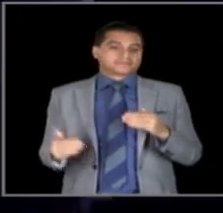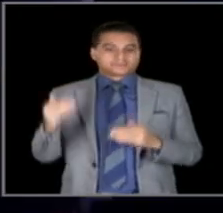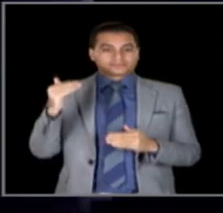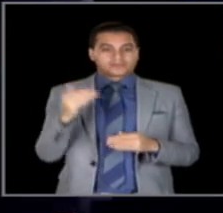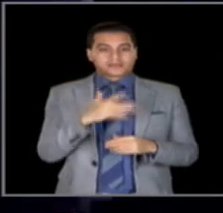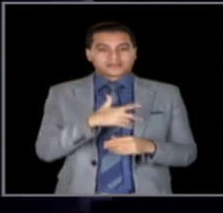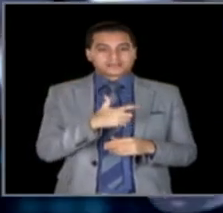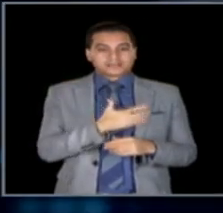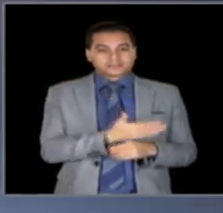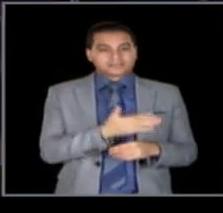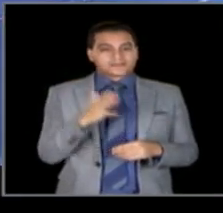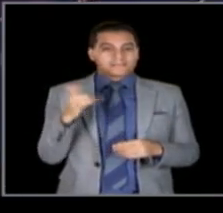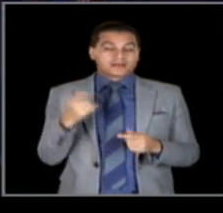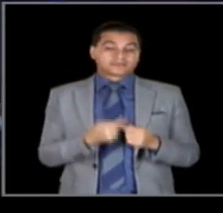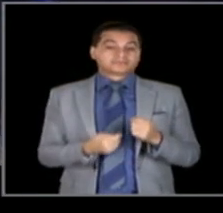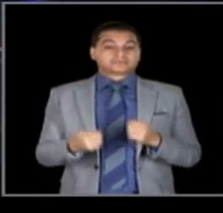أليجيترز 60.